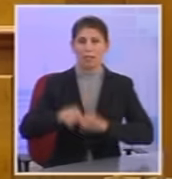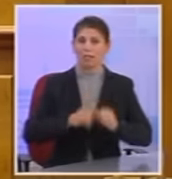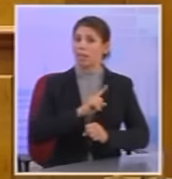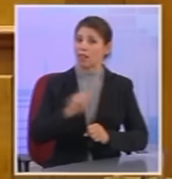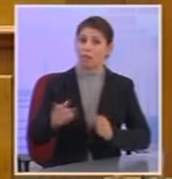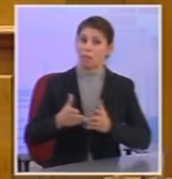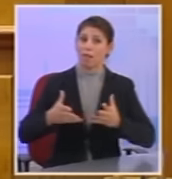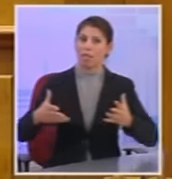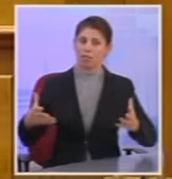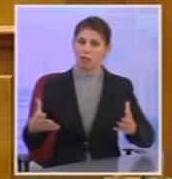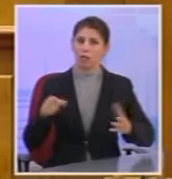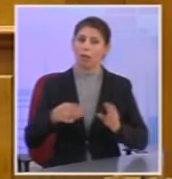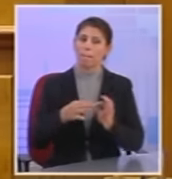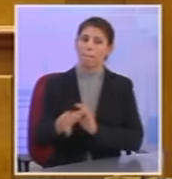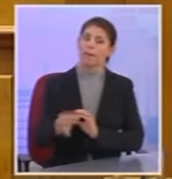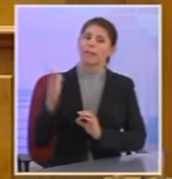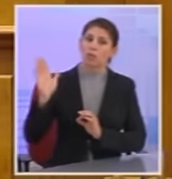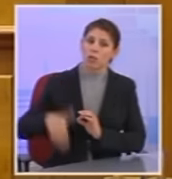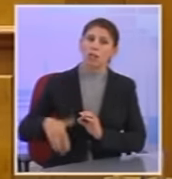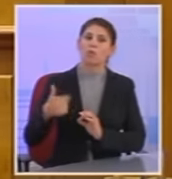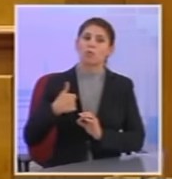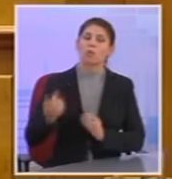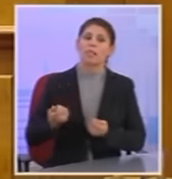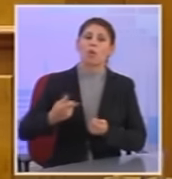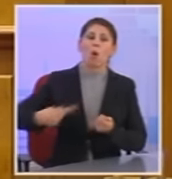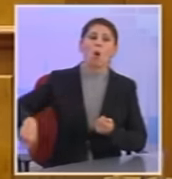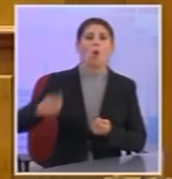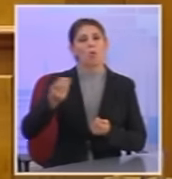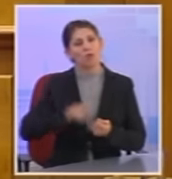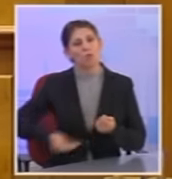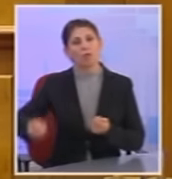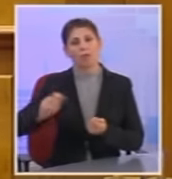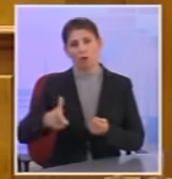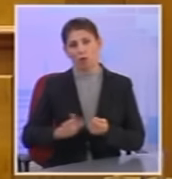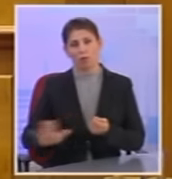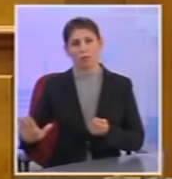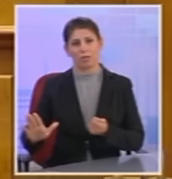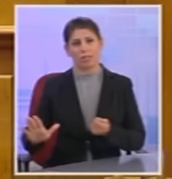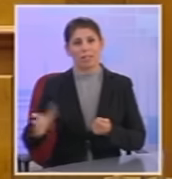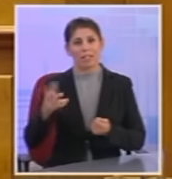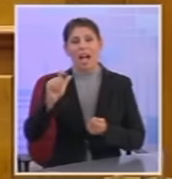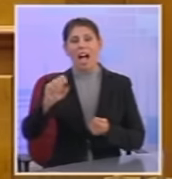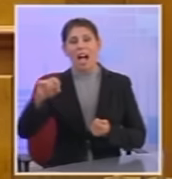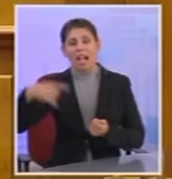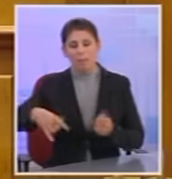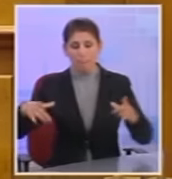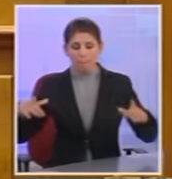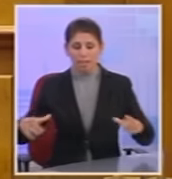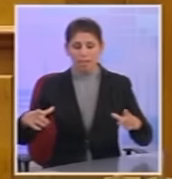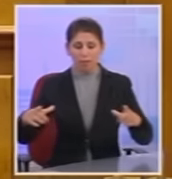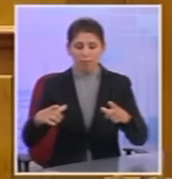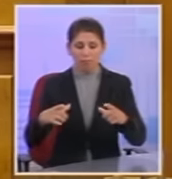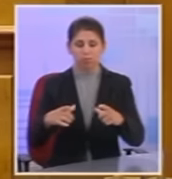δεν τη μεγενθύνουν. Είναι μέτρα τελικά που μας κάνουν όλους φτωχότερους, μικραίνουν την πίτα του ΑΕΠ, αυξάνουν την